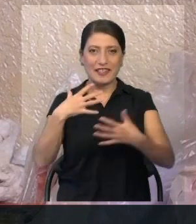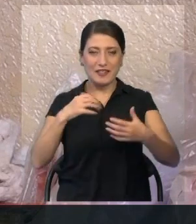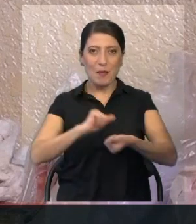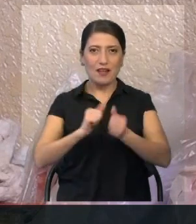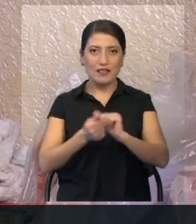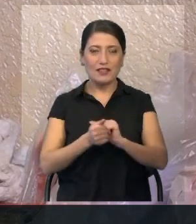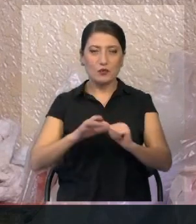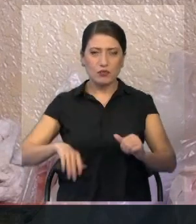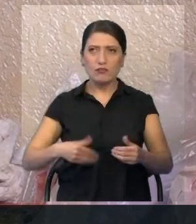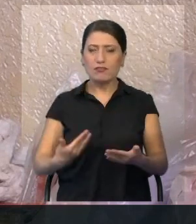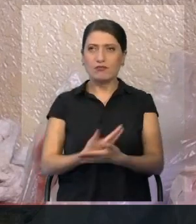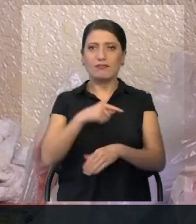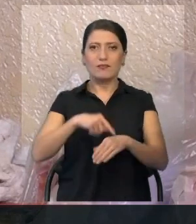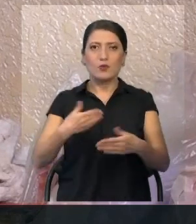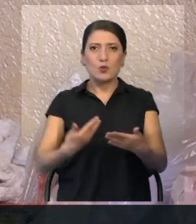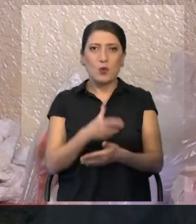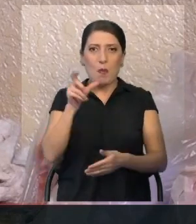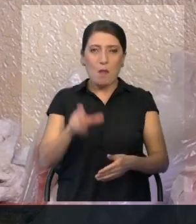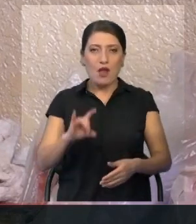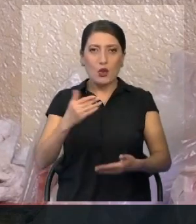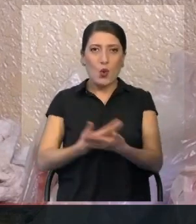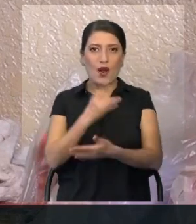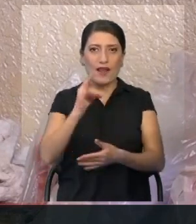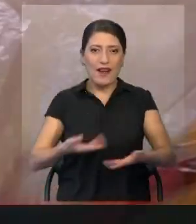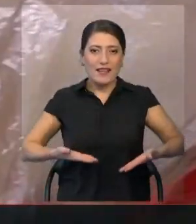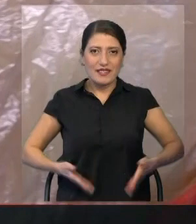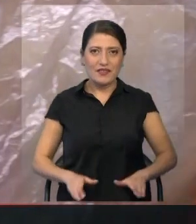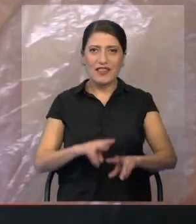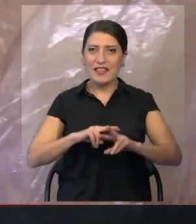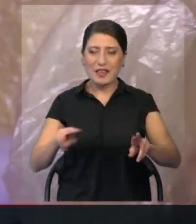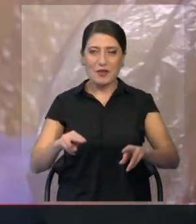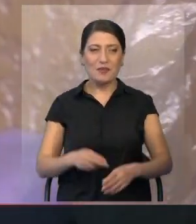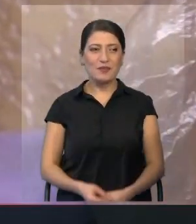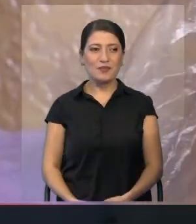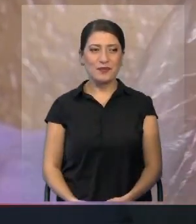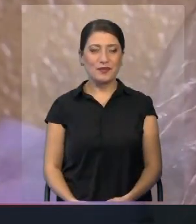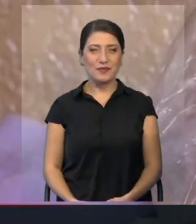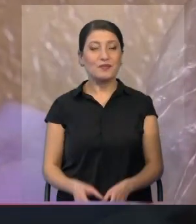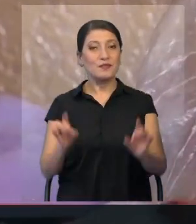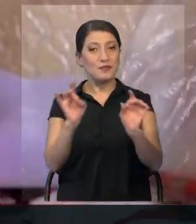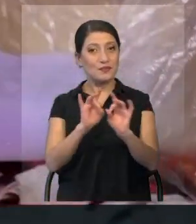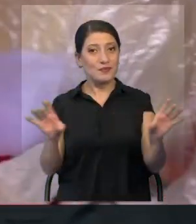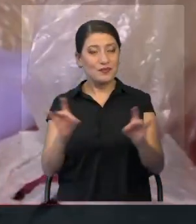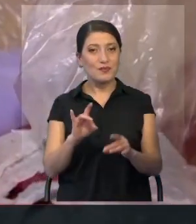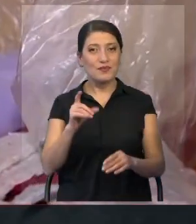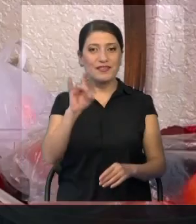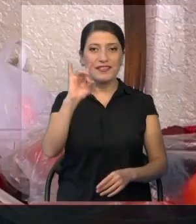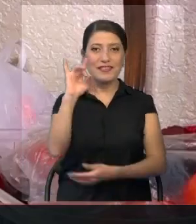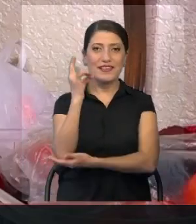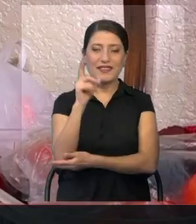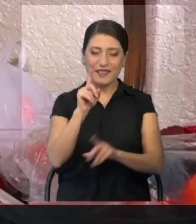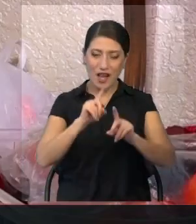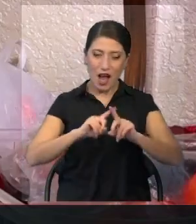ծնվի, ոնց որ նոր երեխա ծնվի, տենց է ստացում իմ մոտը։ Պատմում է, որ ամեն տիկնիկ